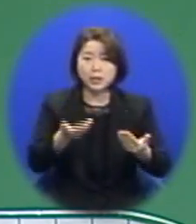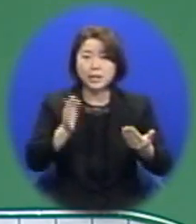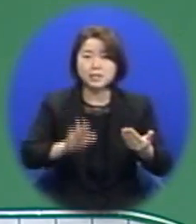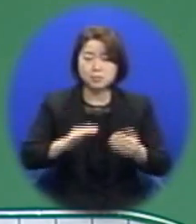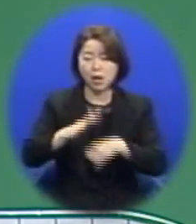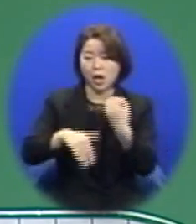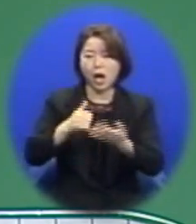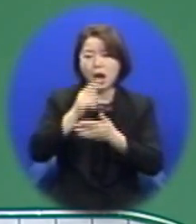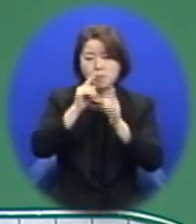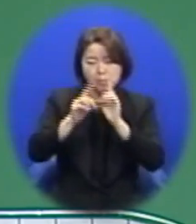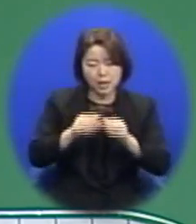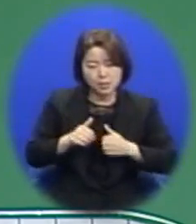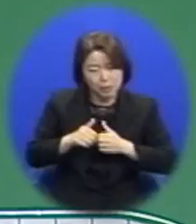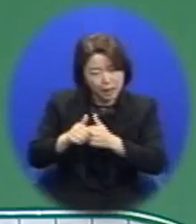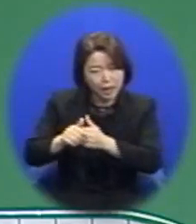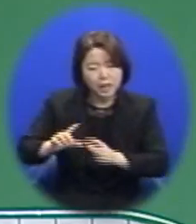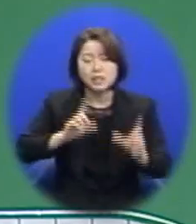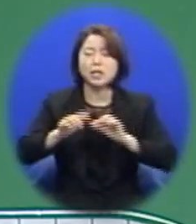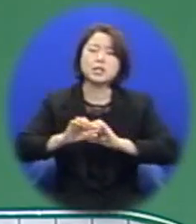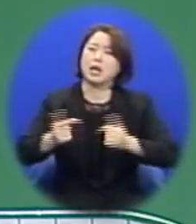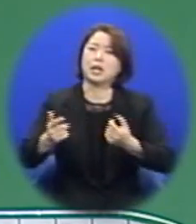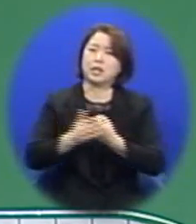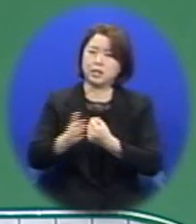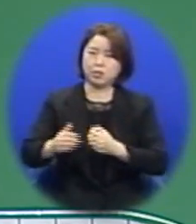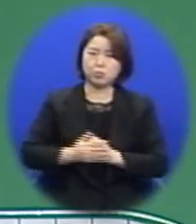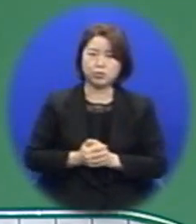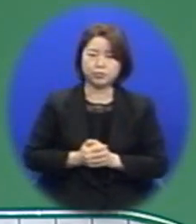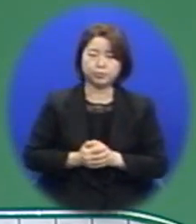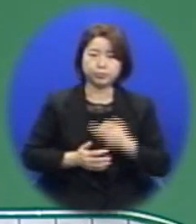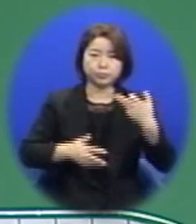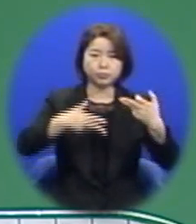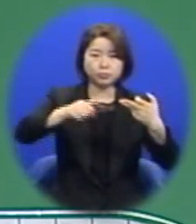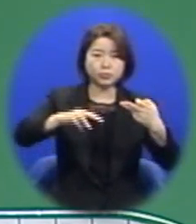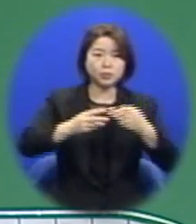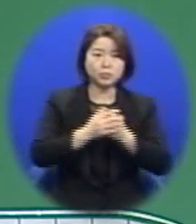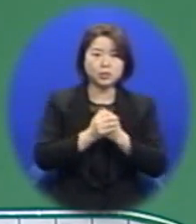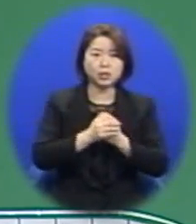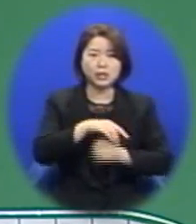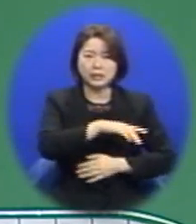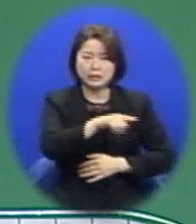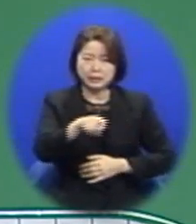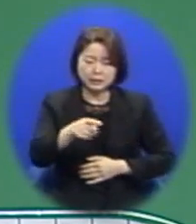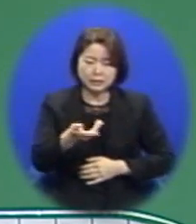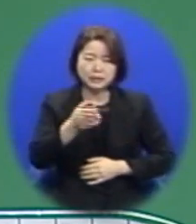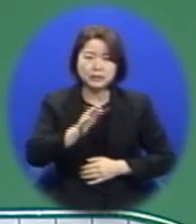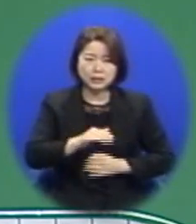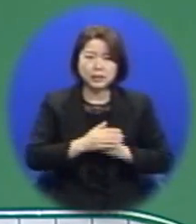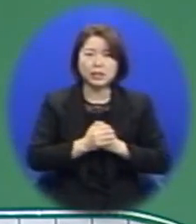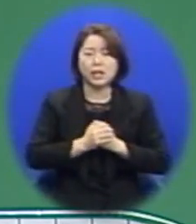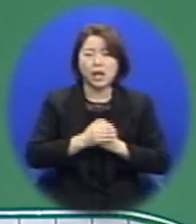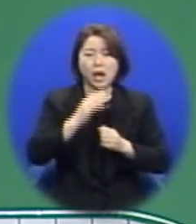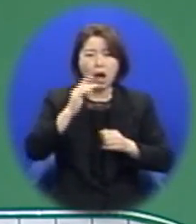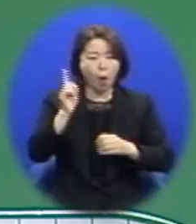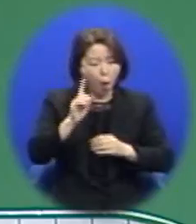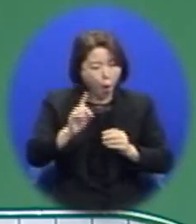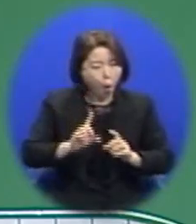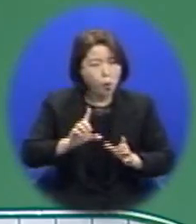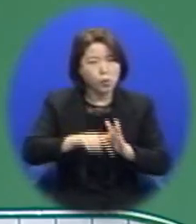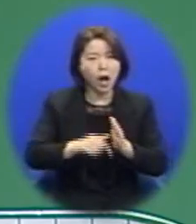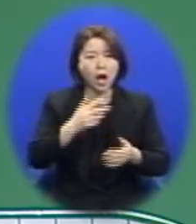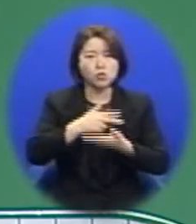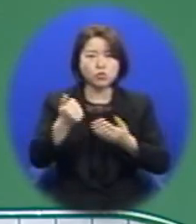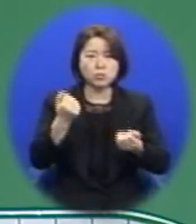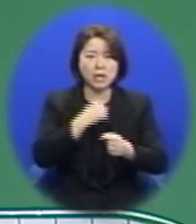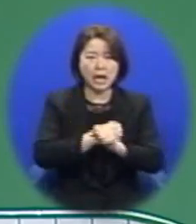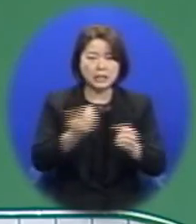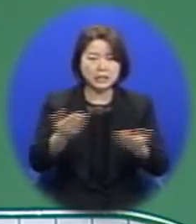않았기 때문입니다. 13절 말씀에 그러나 그들은 어느새 주님이 하신 일들을 잊어버리고 주님의